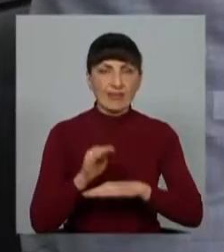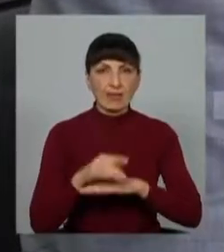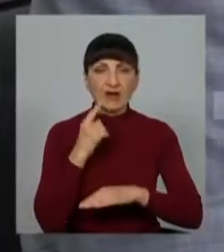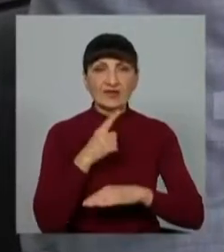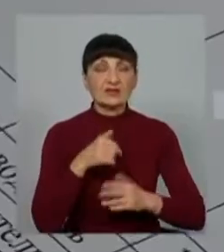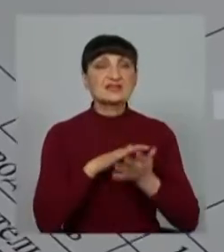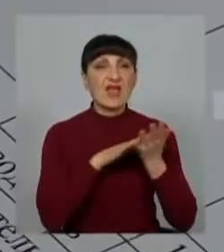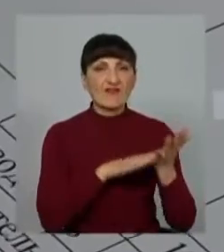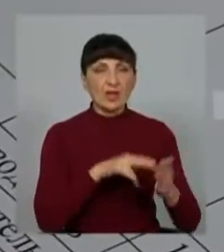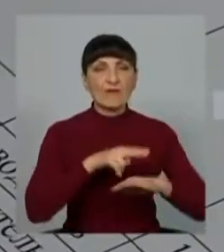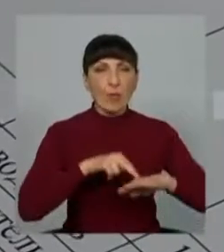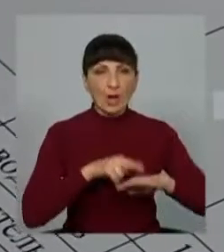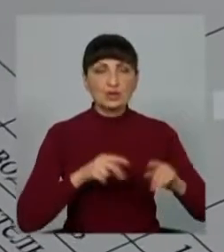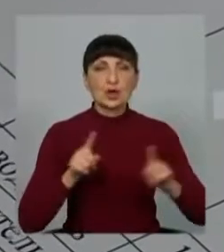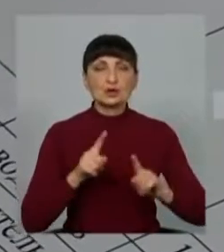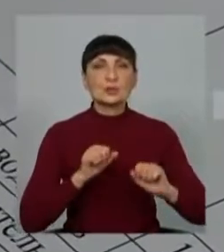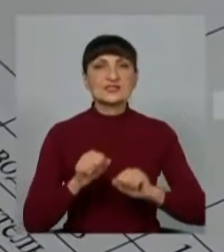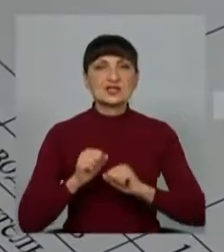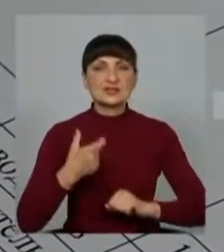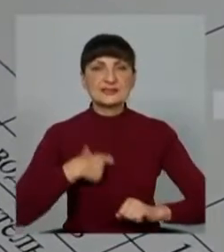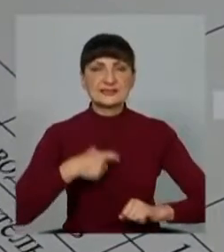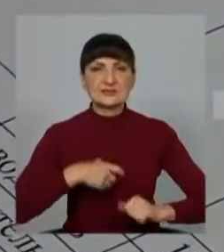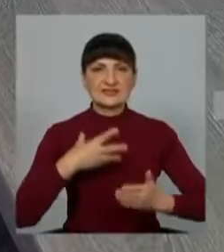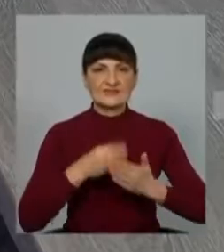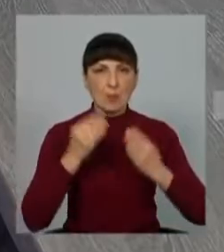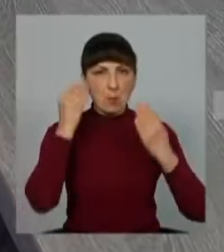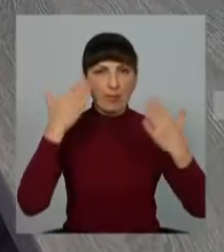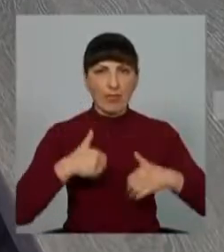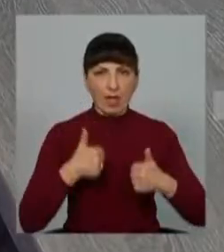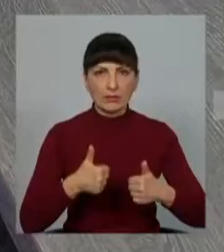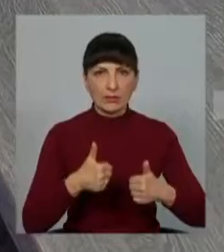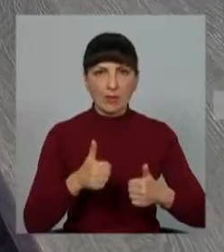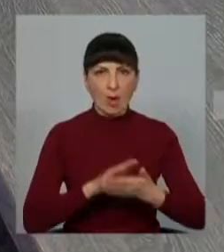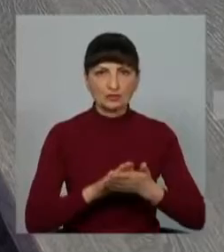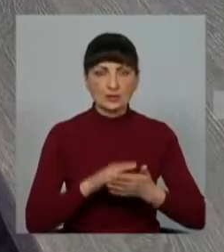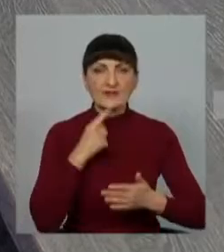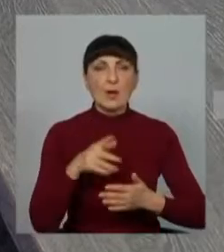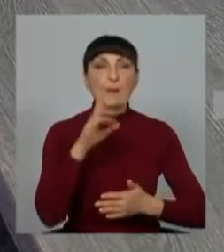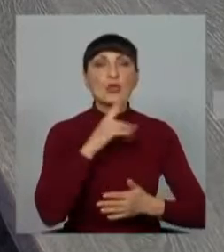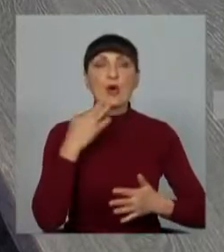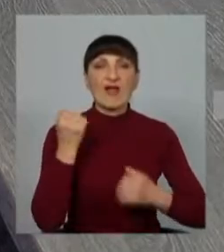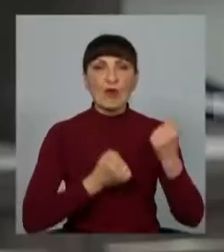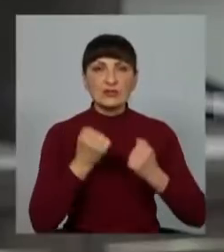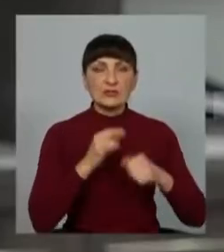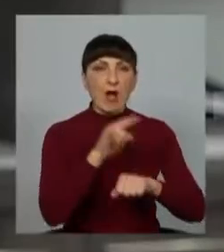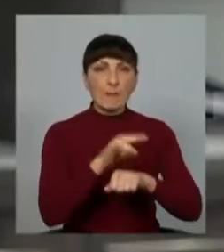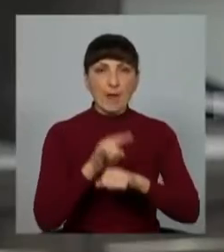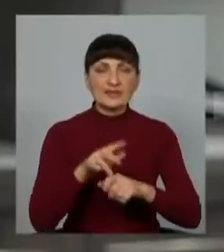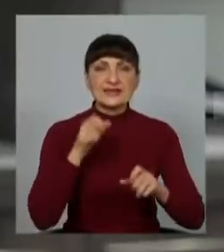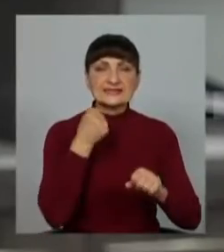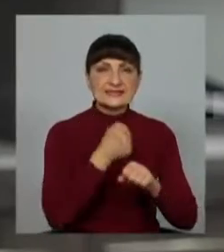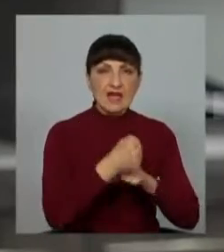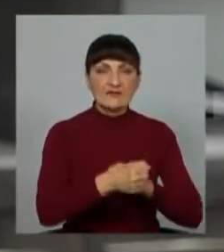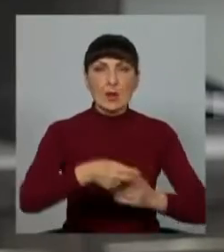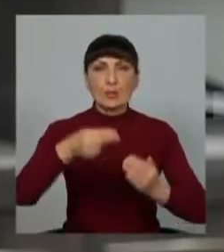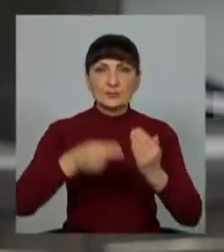подал заявление в полицию, чтобы защитить свою честь и репутацию. Он также добавил, что многих водителей обманным путем заставили